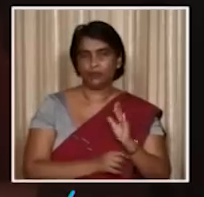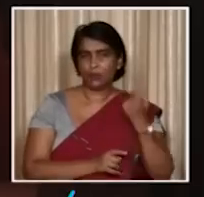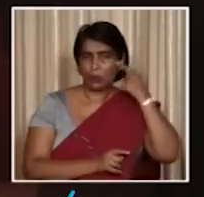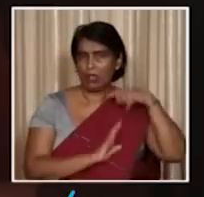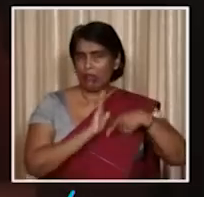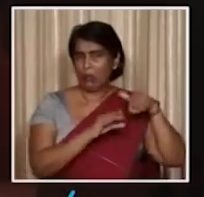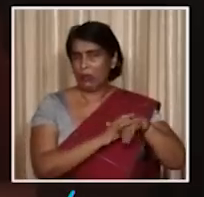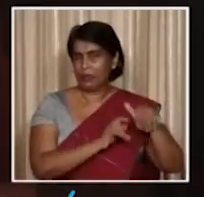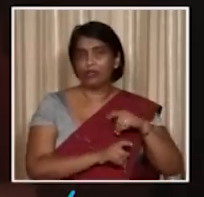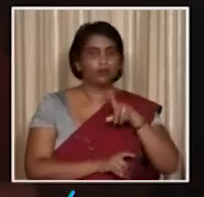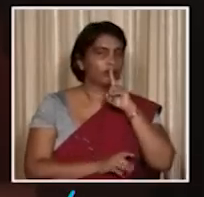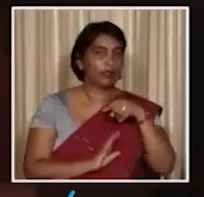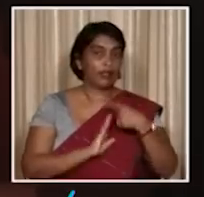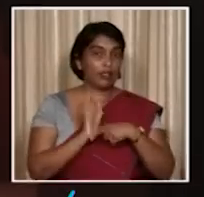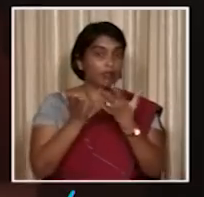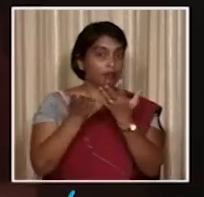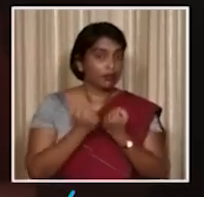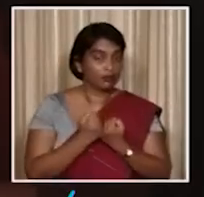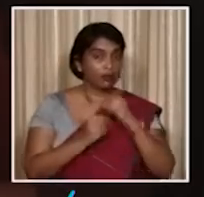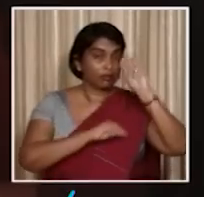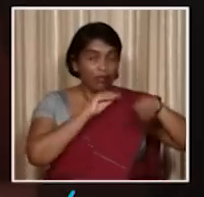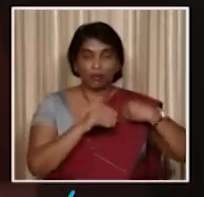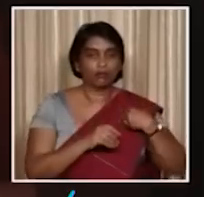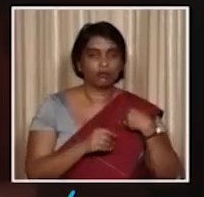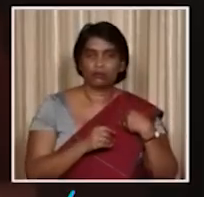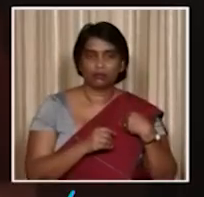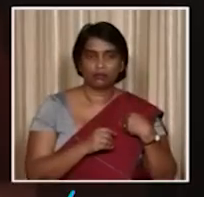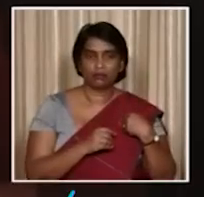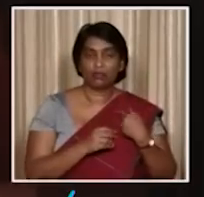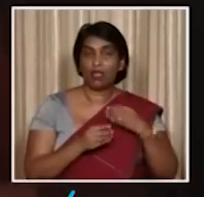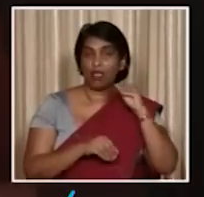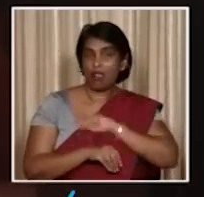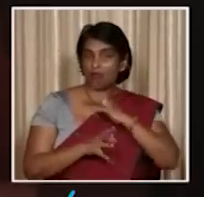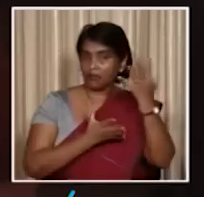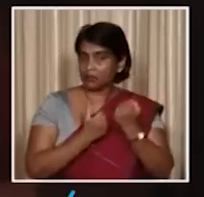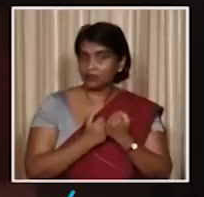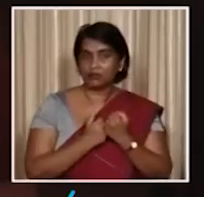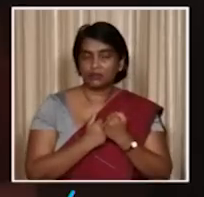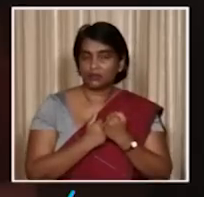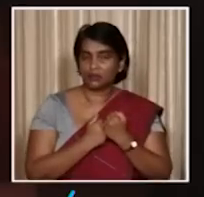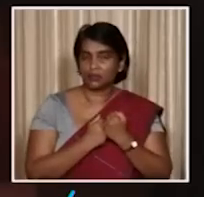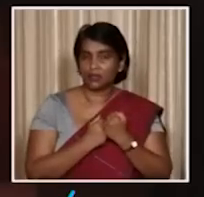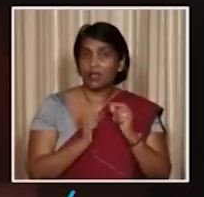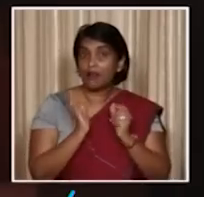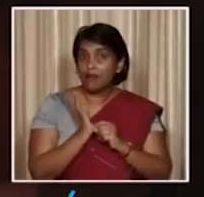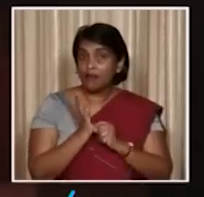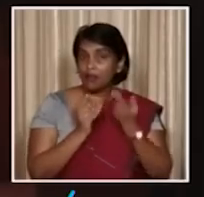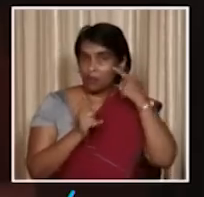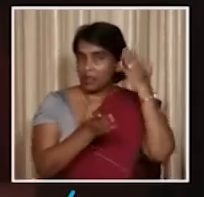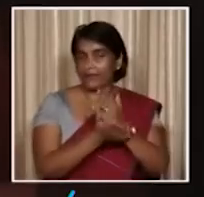කරලා නැහැ රටට ලැබෙන්න තිබෙන වරදාන වරප්‍රසාද ප්‍රතිලාභ සහ ණය